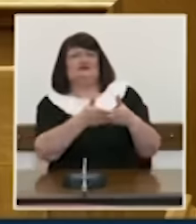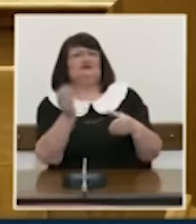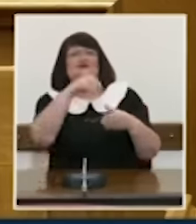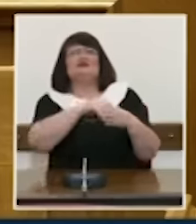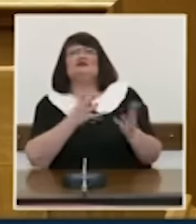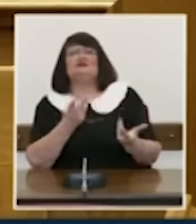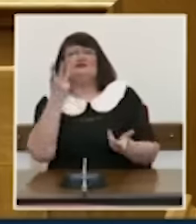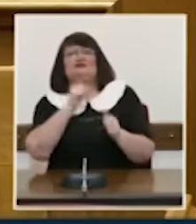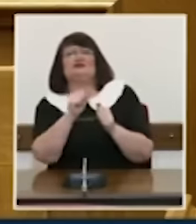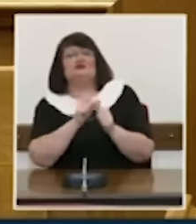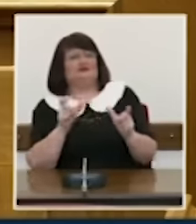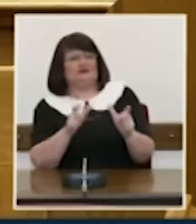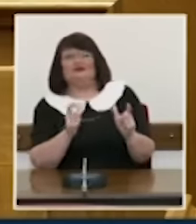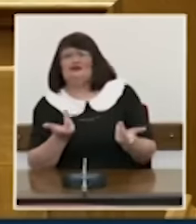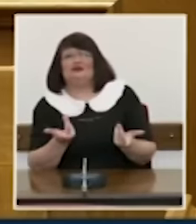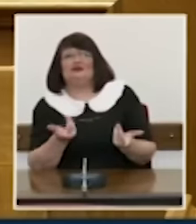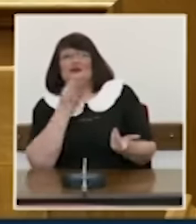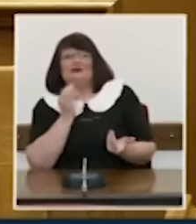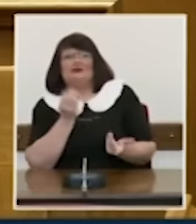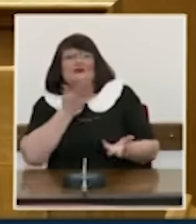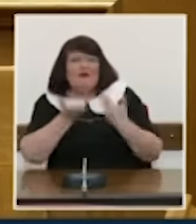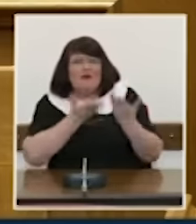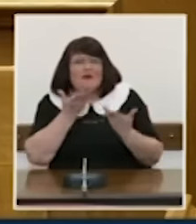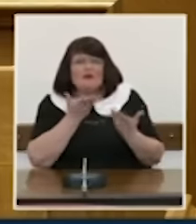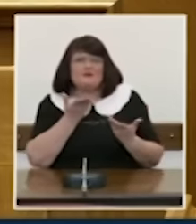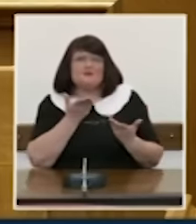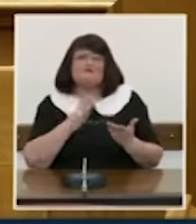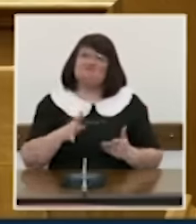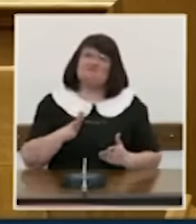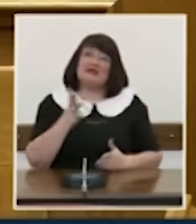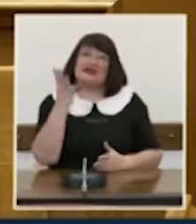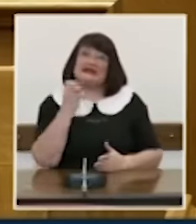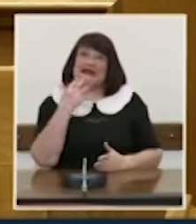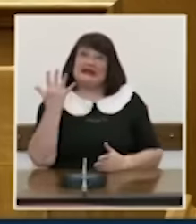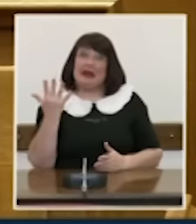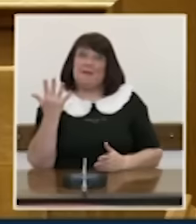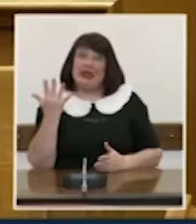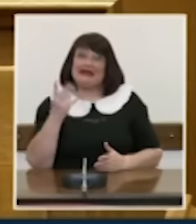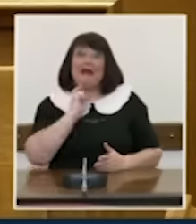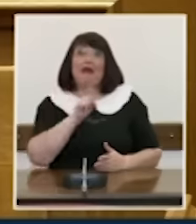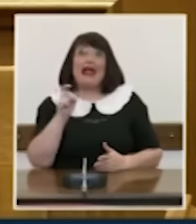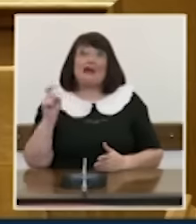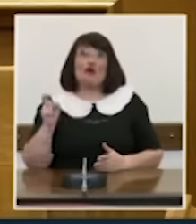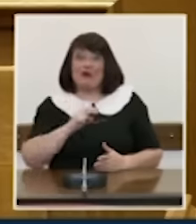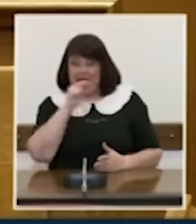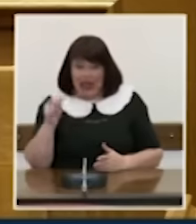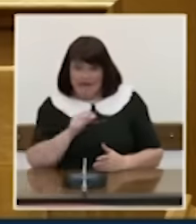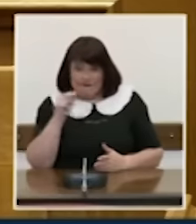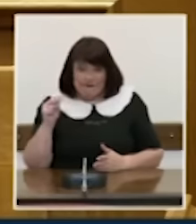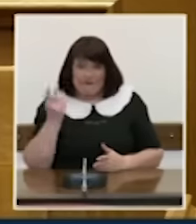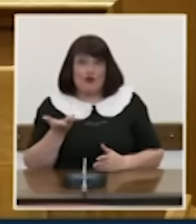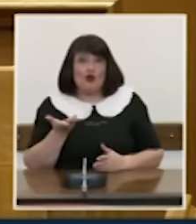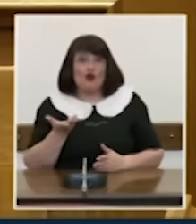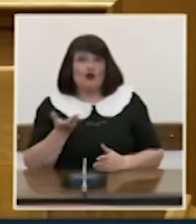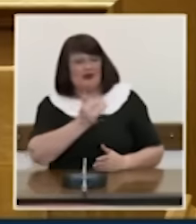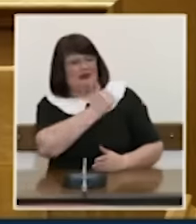βρίσκεται εκεί, έχετε δαπανίσει περίπου 45 εκατομμύρια. Για πείτε